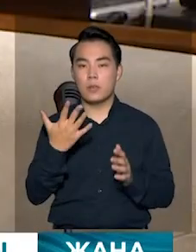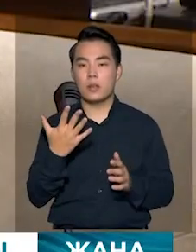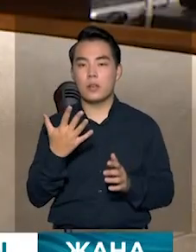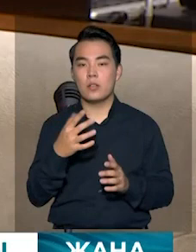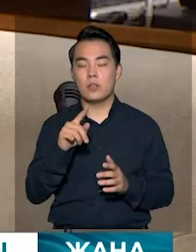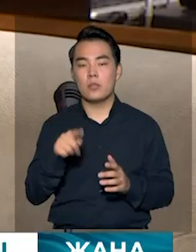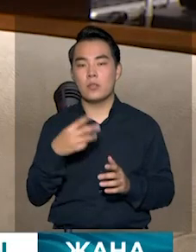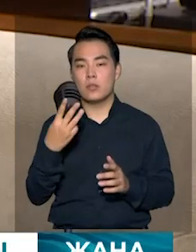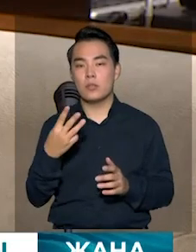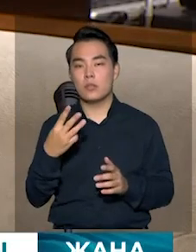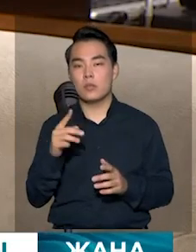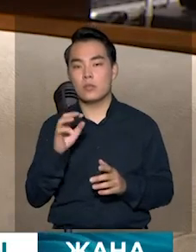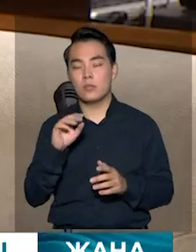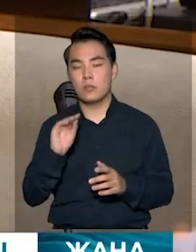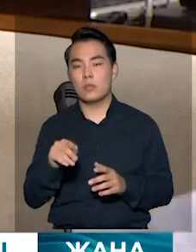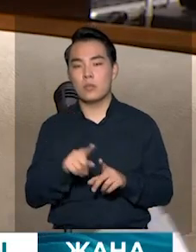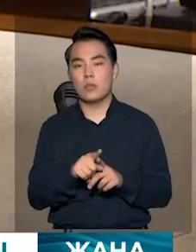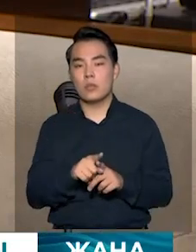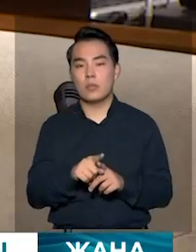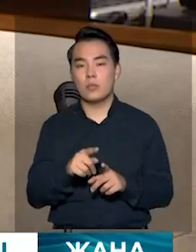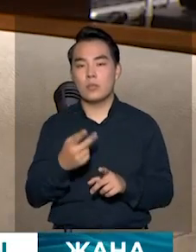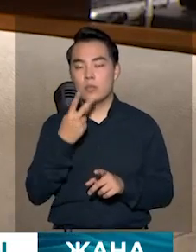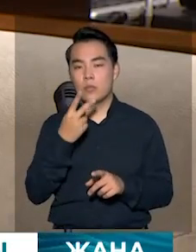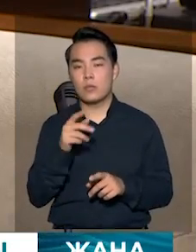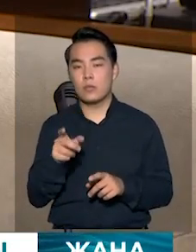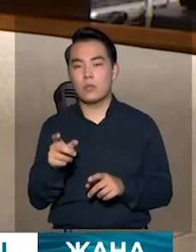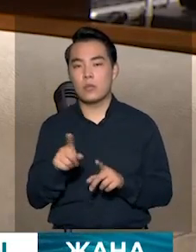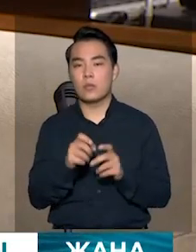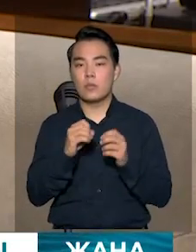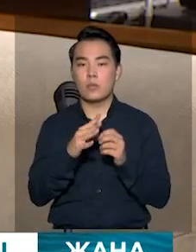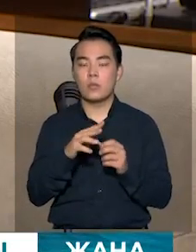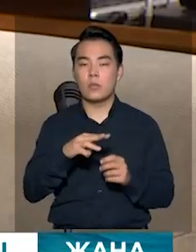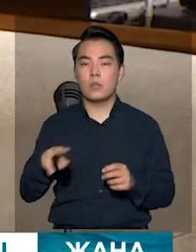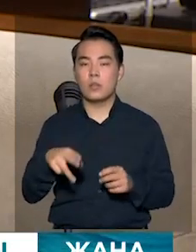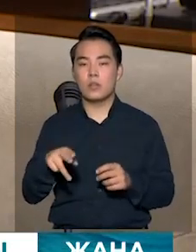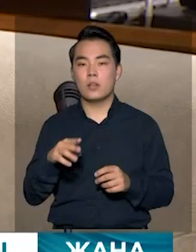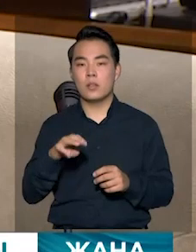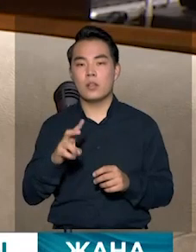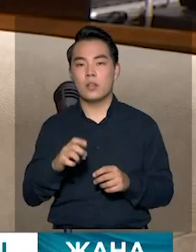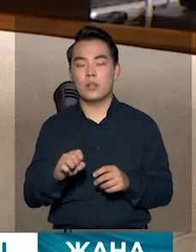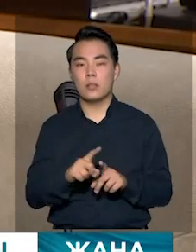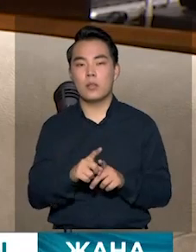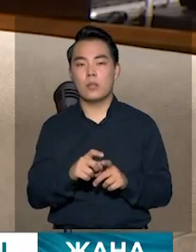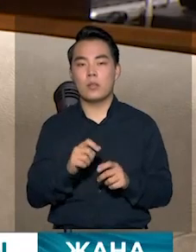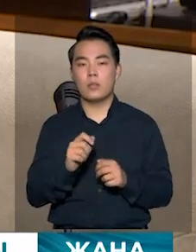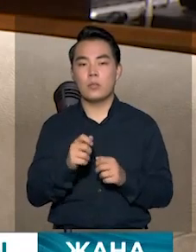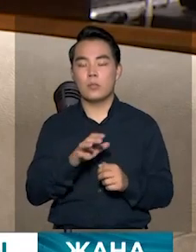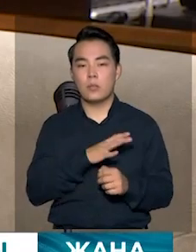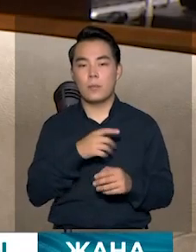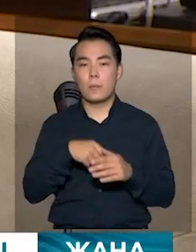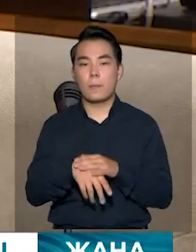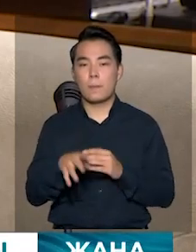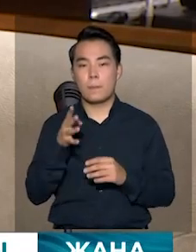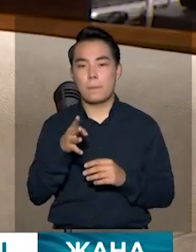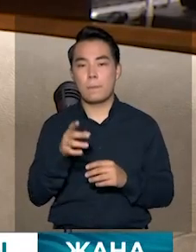Бірақ 85-те 3 мың астам маман 14 мың миллиард теңгеге көтерме жәрдемақы алды. 40